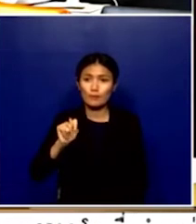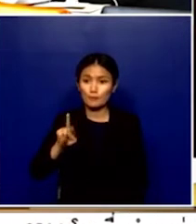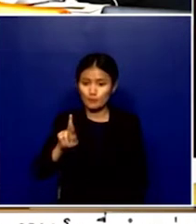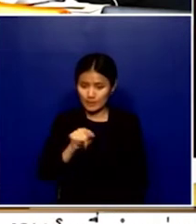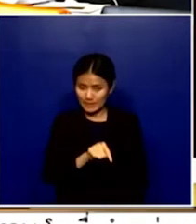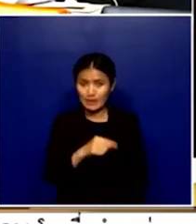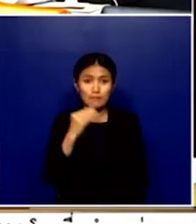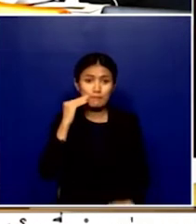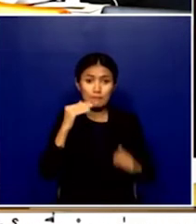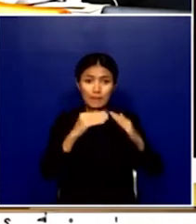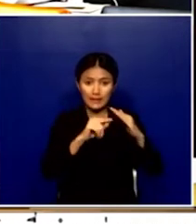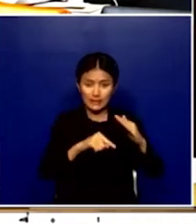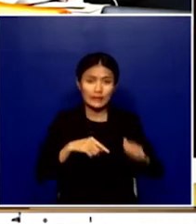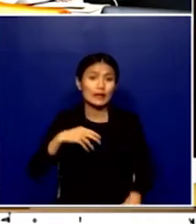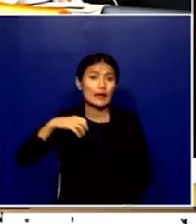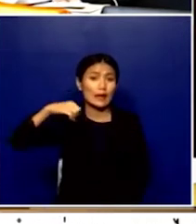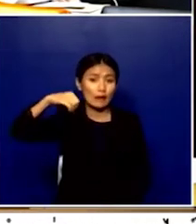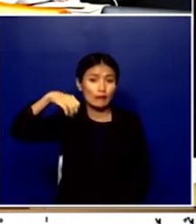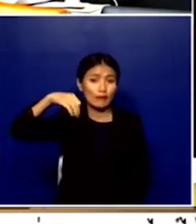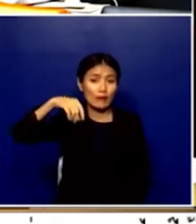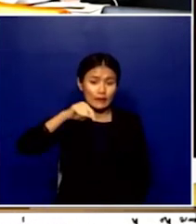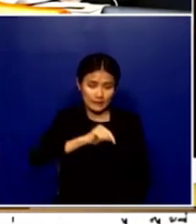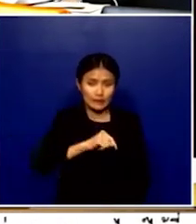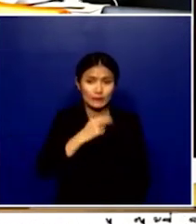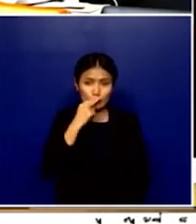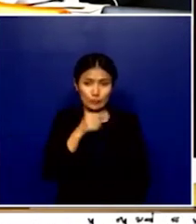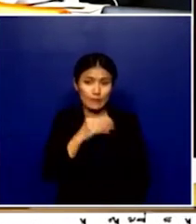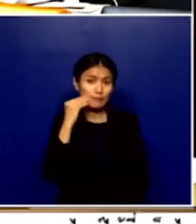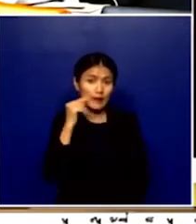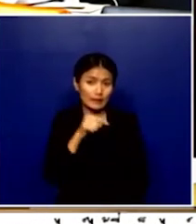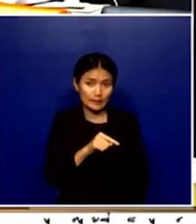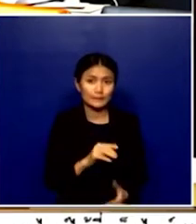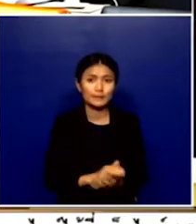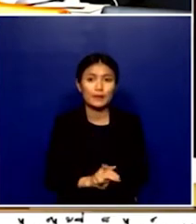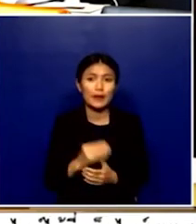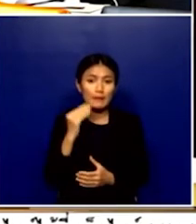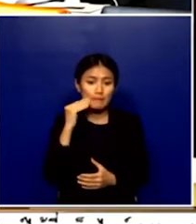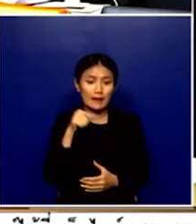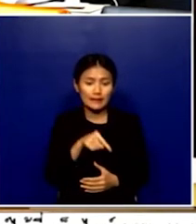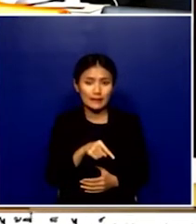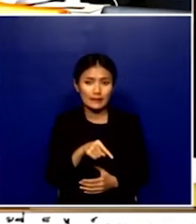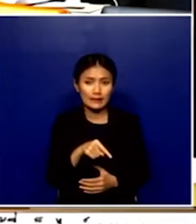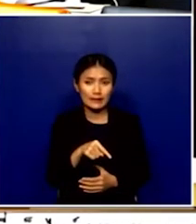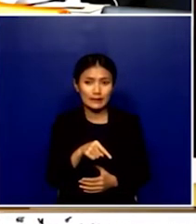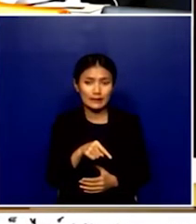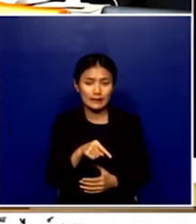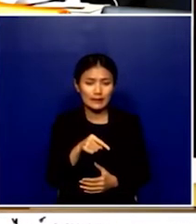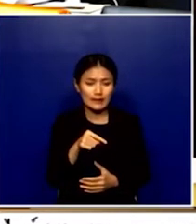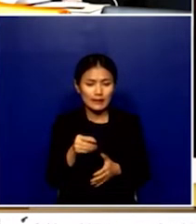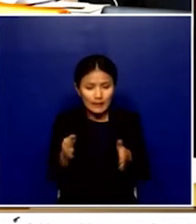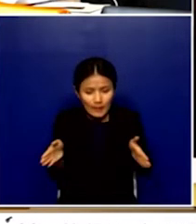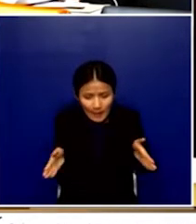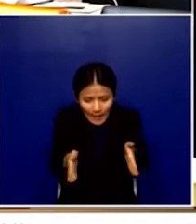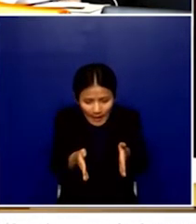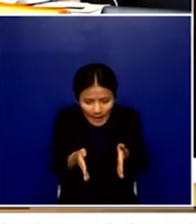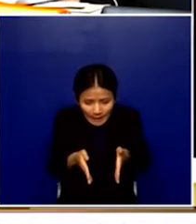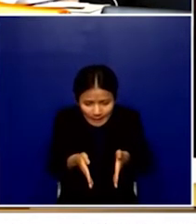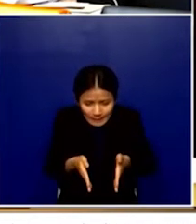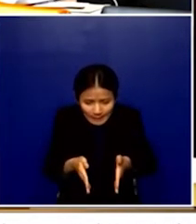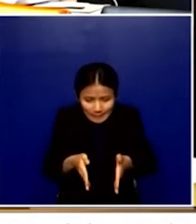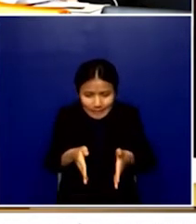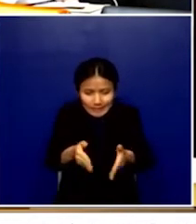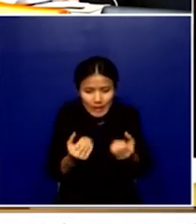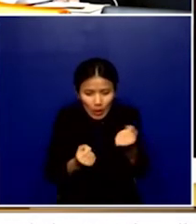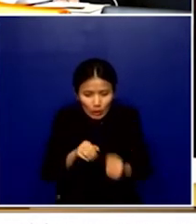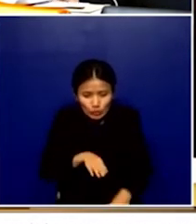ดิชัให้ดูเพื่อที่จะให้เปรยบเท่านานว่าบานหลงนี้อยู่ในซอยแบไม่มที่จอด ไม่มที่กลบรถ ไม่สะด